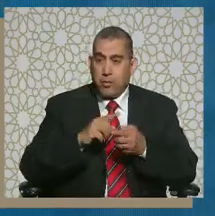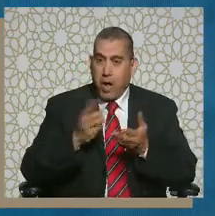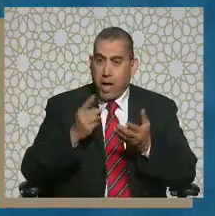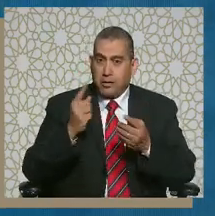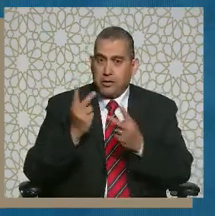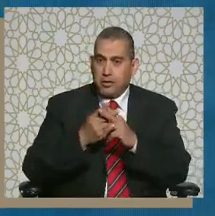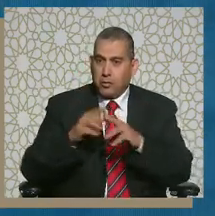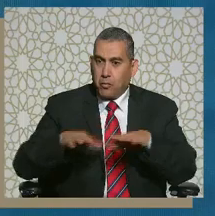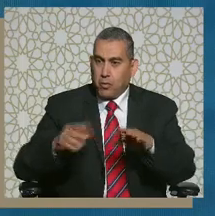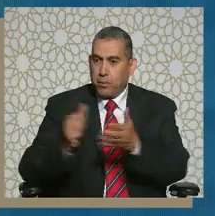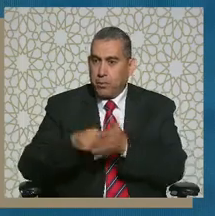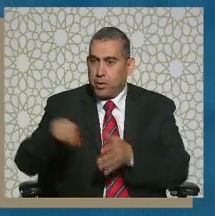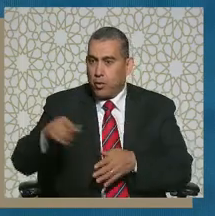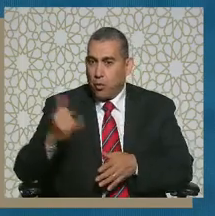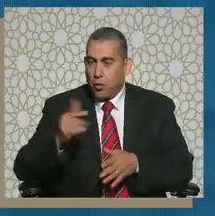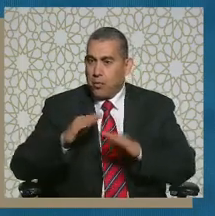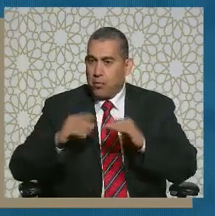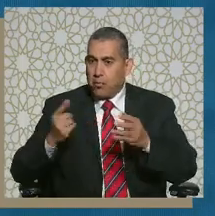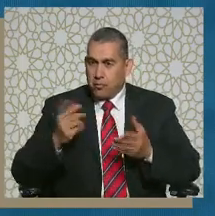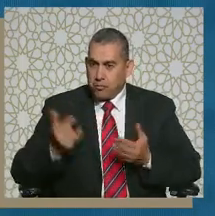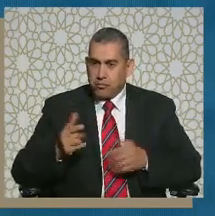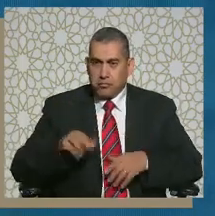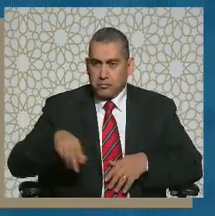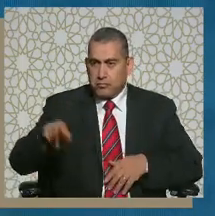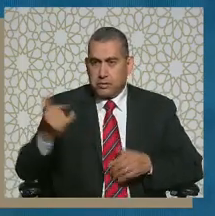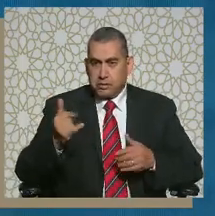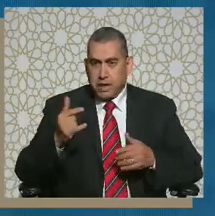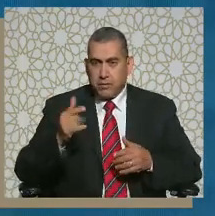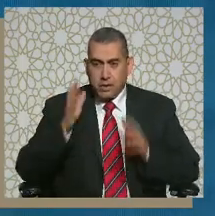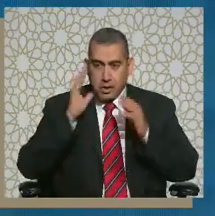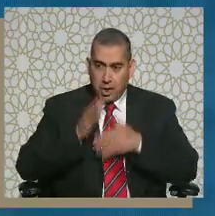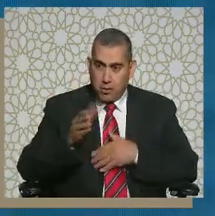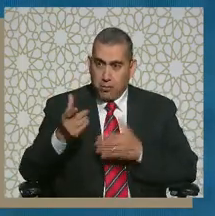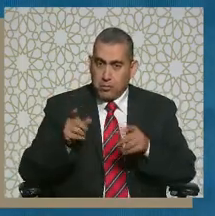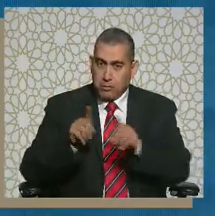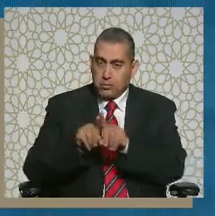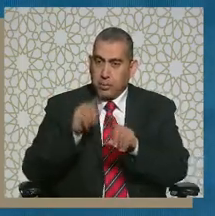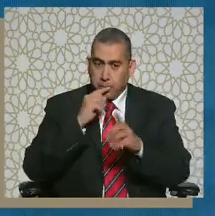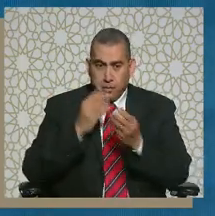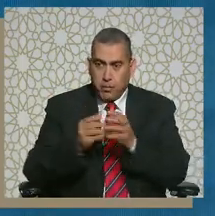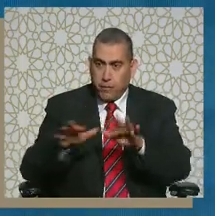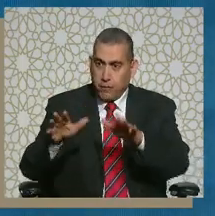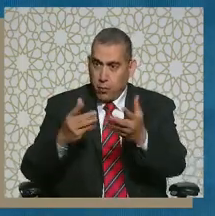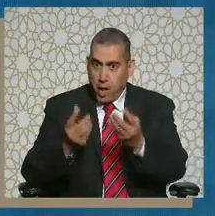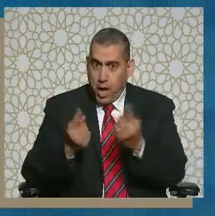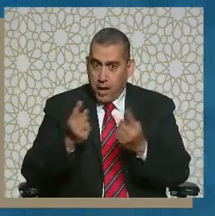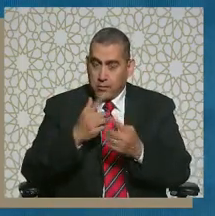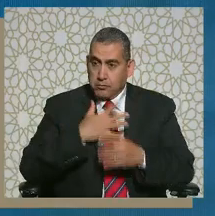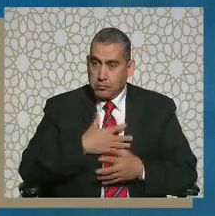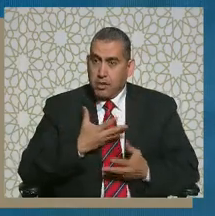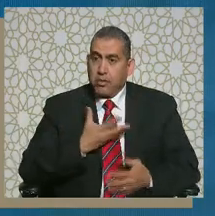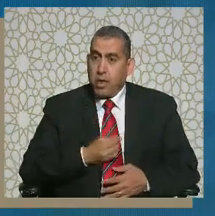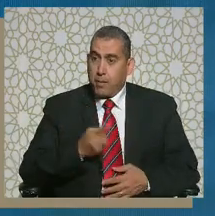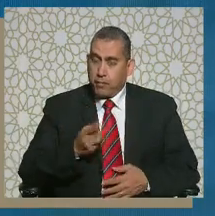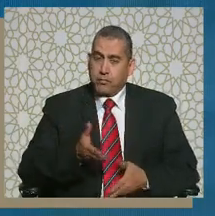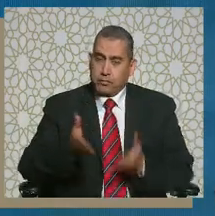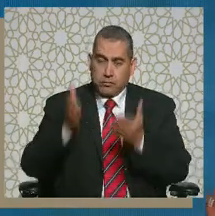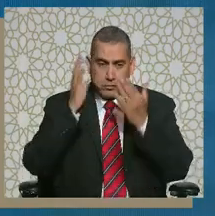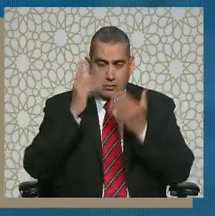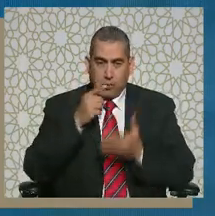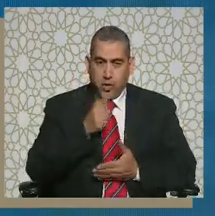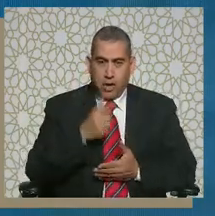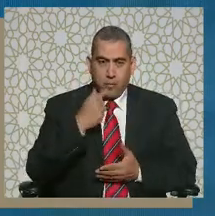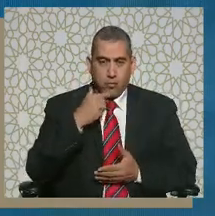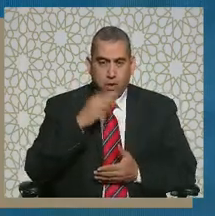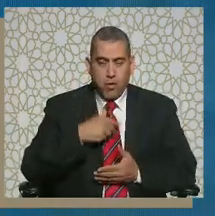معد وجاهز ان هو تصلي فيه اه طبعا بلا شك يجوز ان انت تصلي فيه ولا عبره بكونك